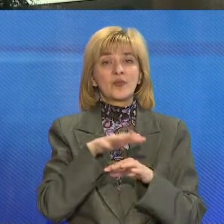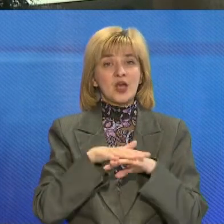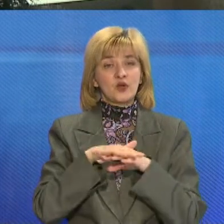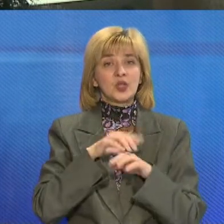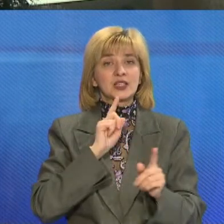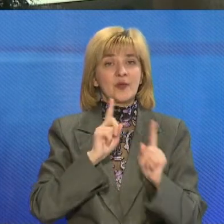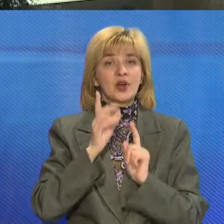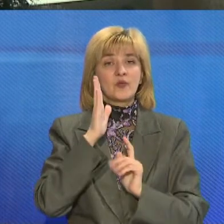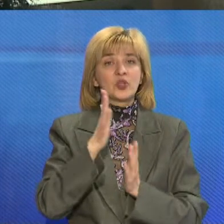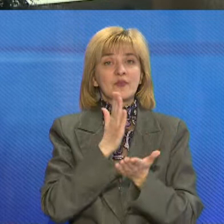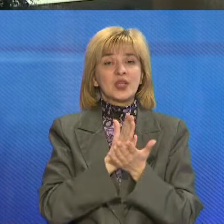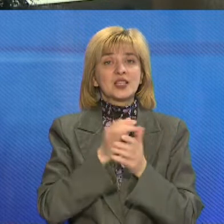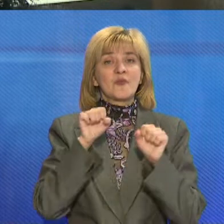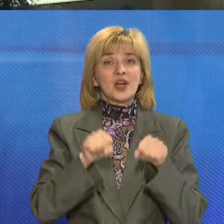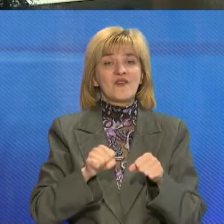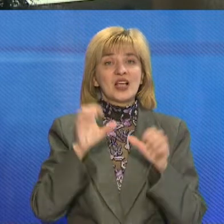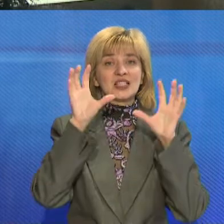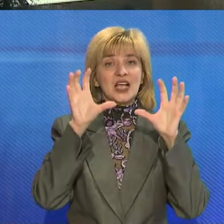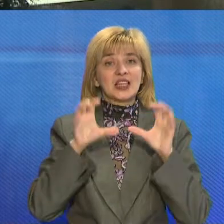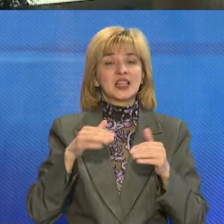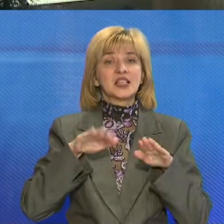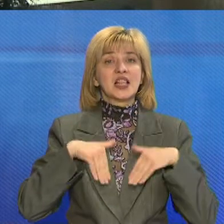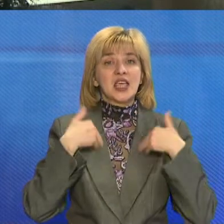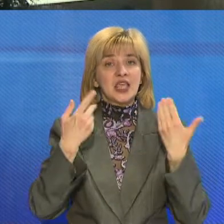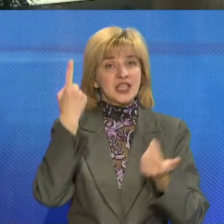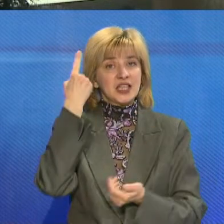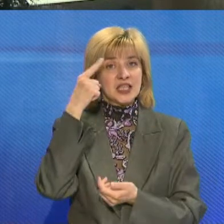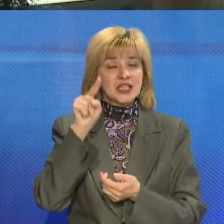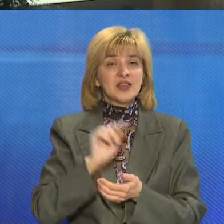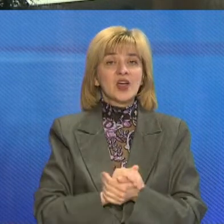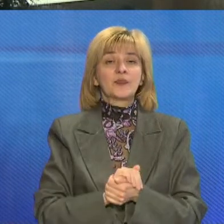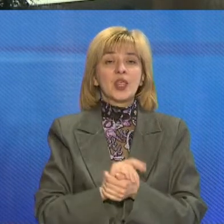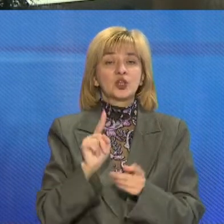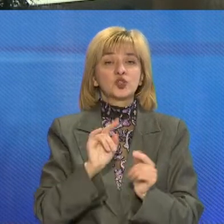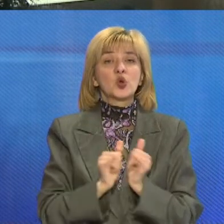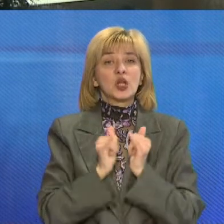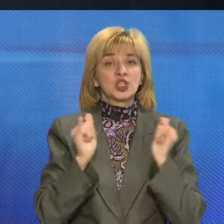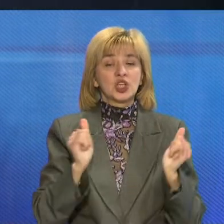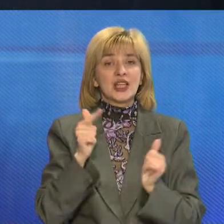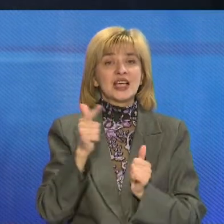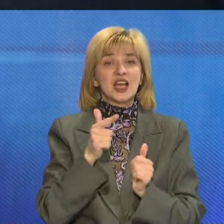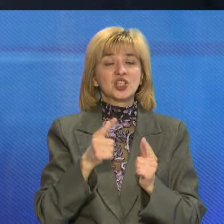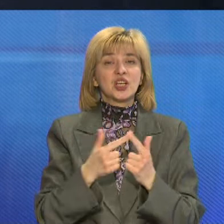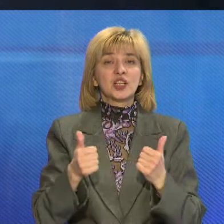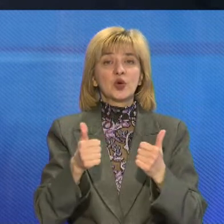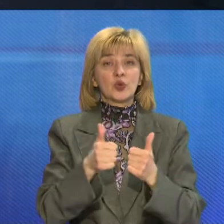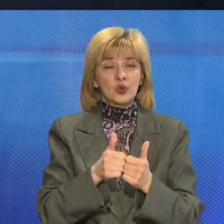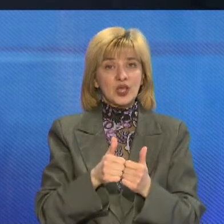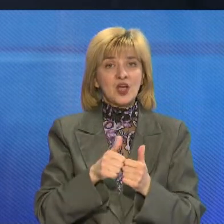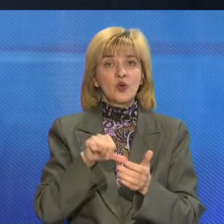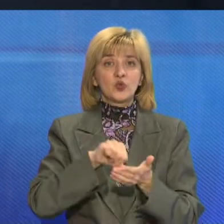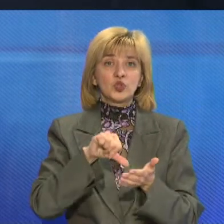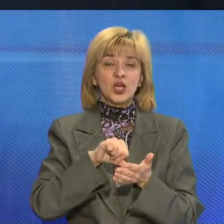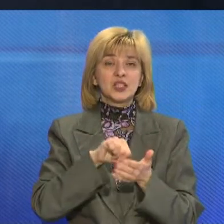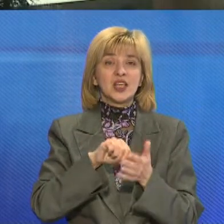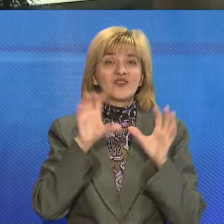иметь право законодательной инициативы, что существенно расширит гражданские круги участия в законодательном